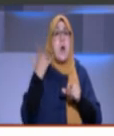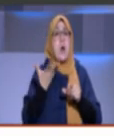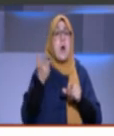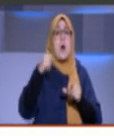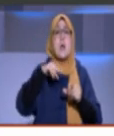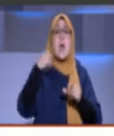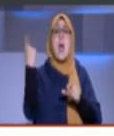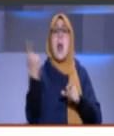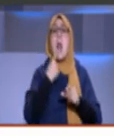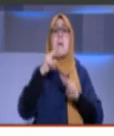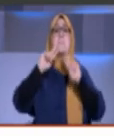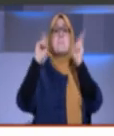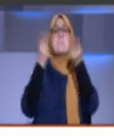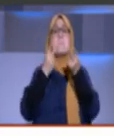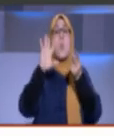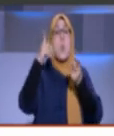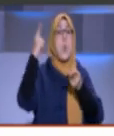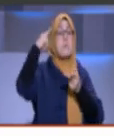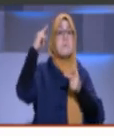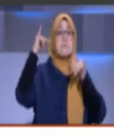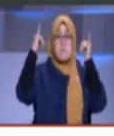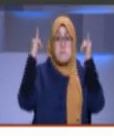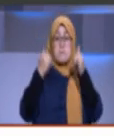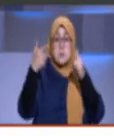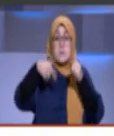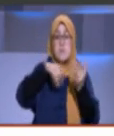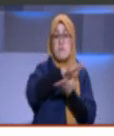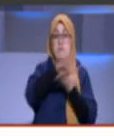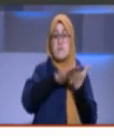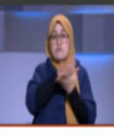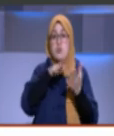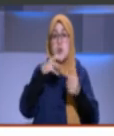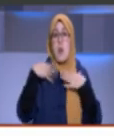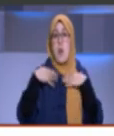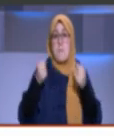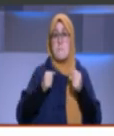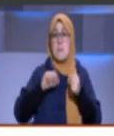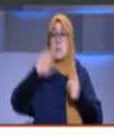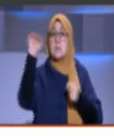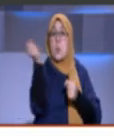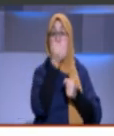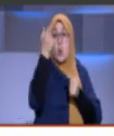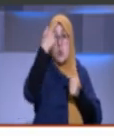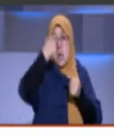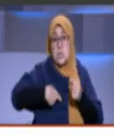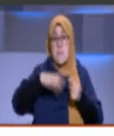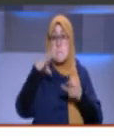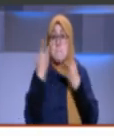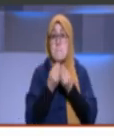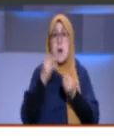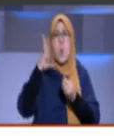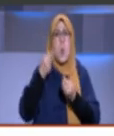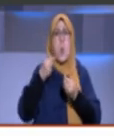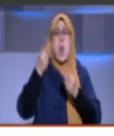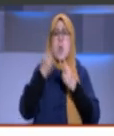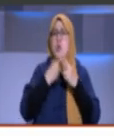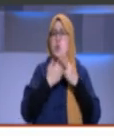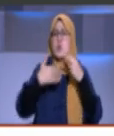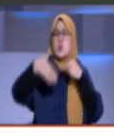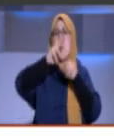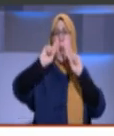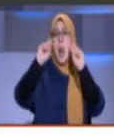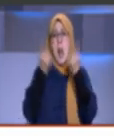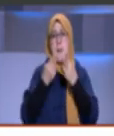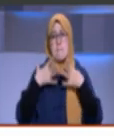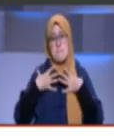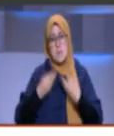ذهنه منتبه يعني بنوع من أنواع التوحد الإنساني مع أشقائنا في كل دول العالم. صحيح.